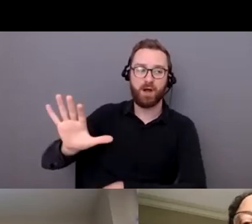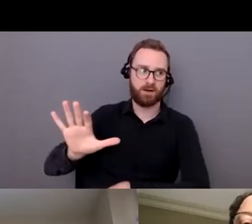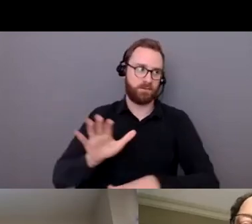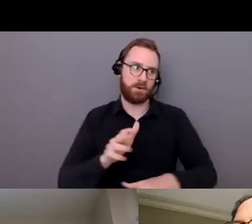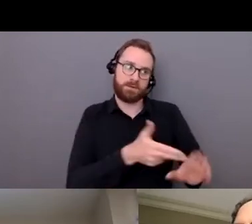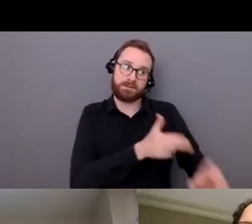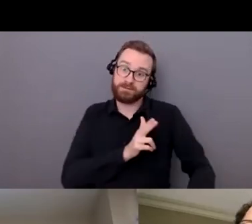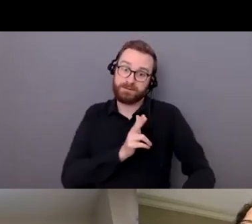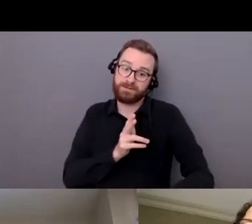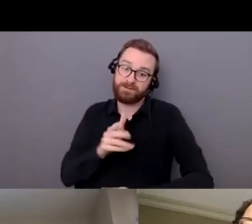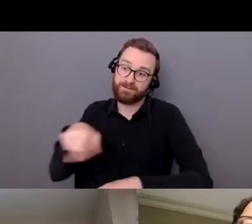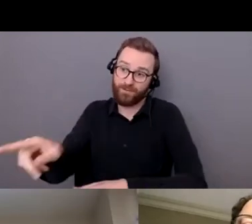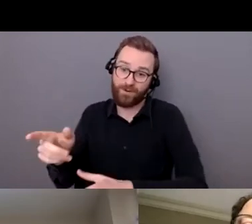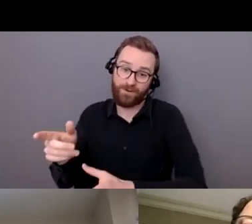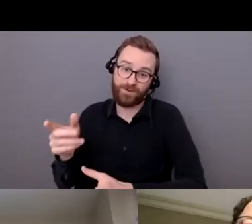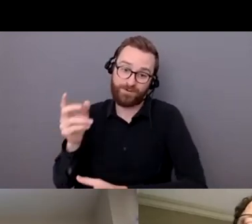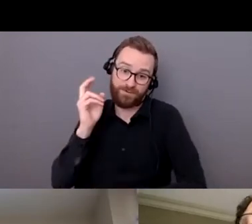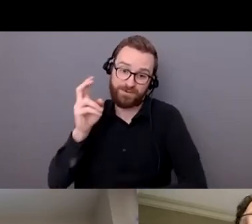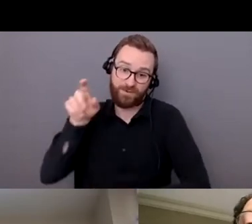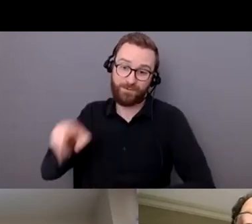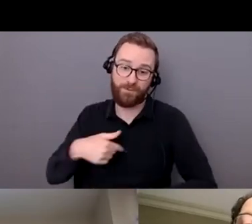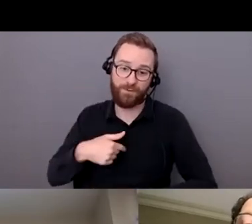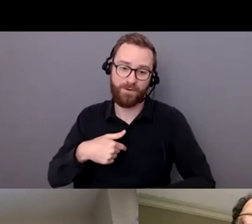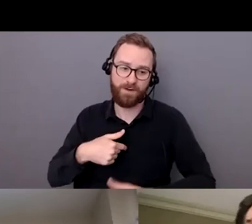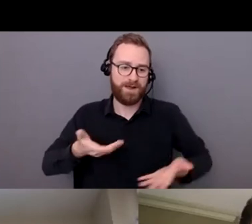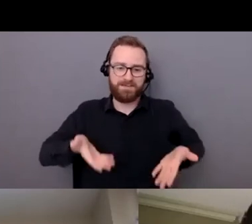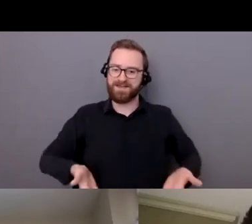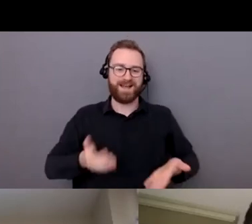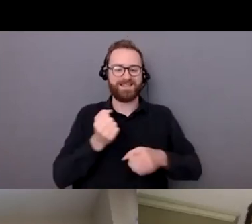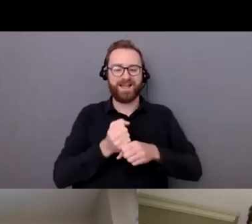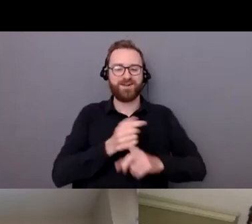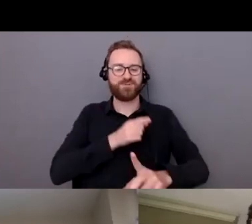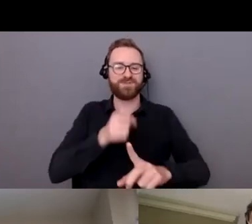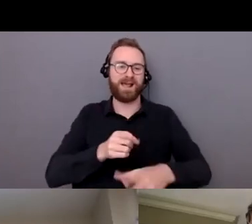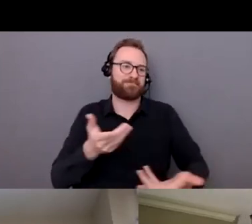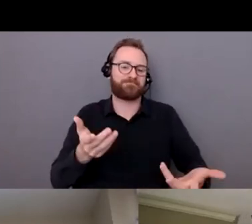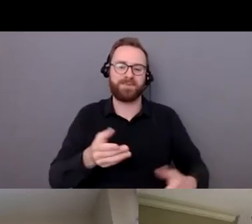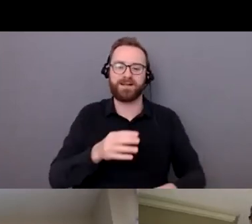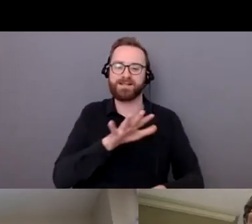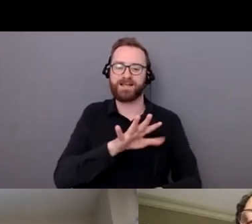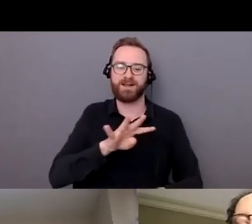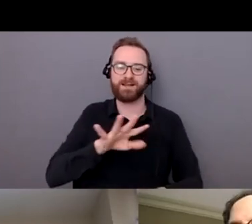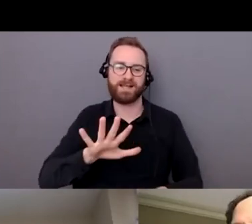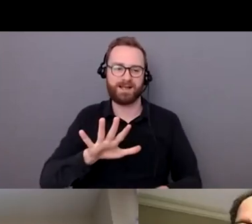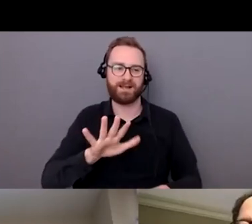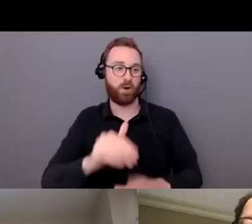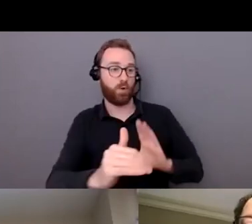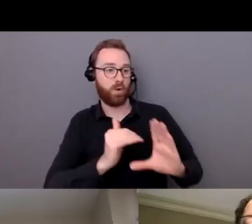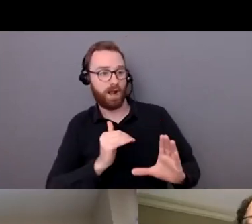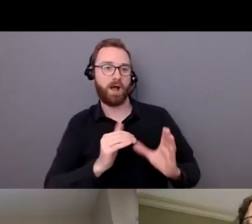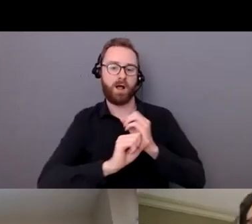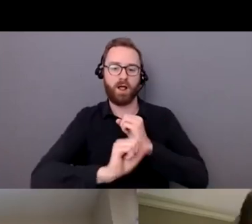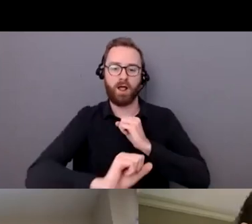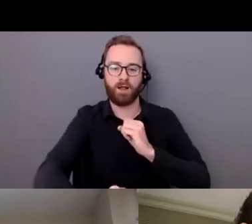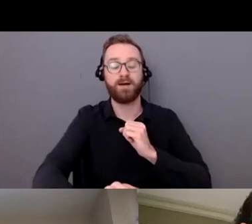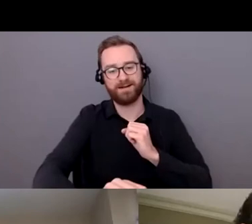des fois, je regarde, mon Dieu, mais il est déjà 6 heures moins quart et je suis encore au bureau. Pourquoi? Ben, parce que c'est simple, il y a un courriel qui arrive, tu réponds. Donc, il faut trouver